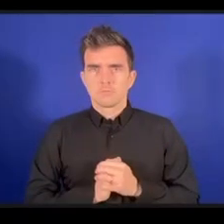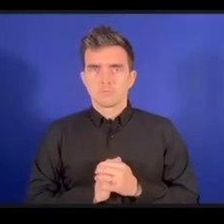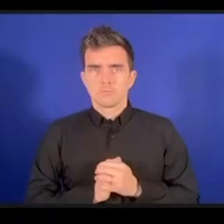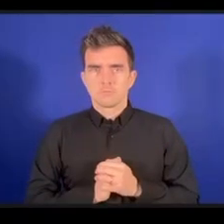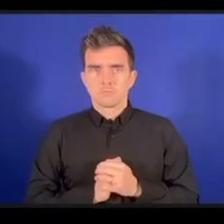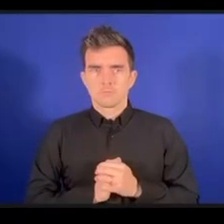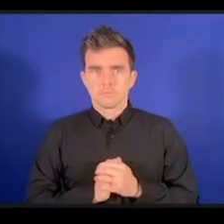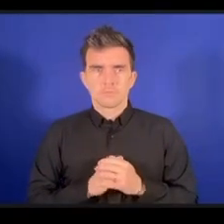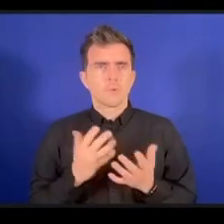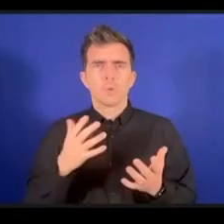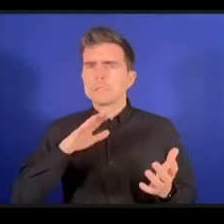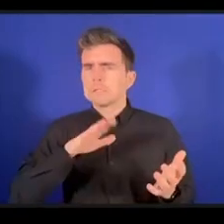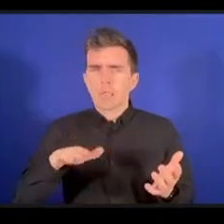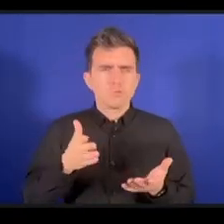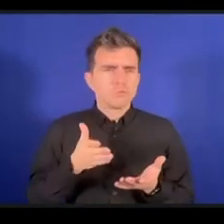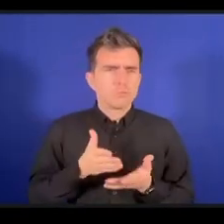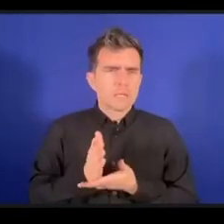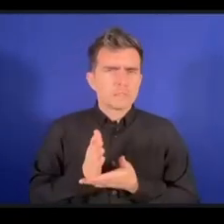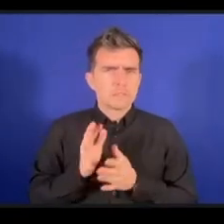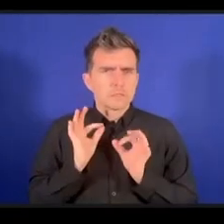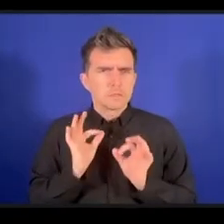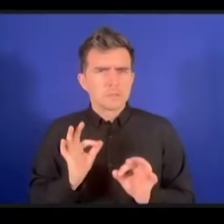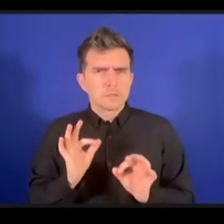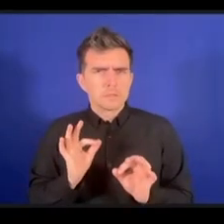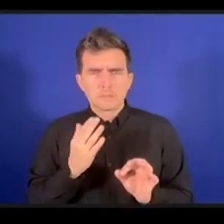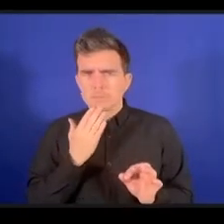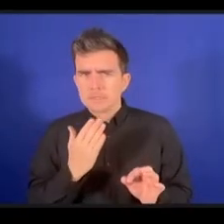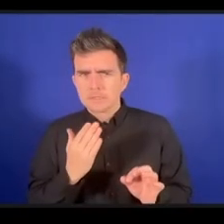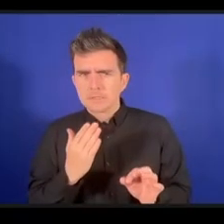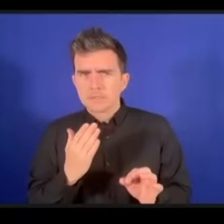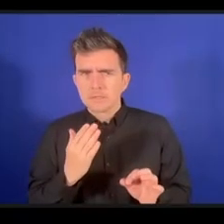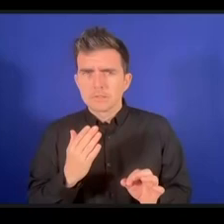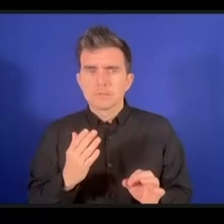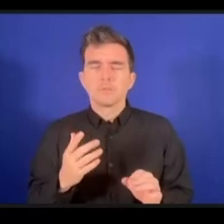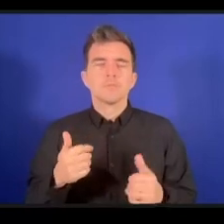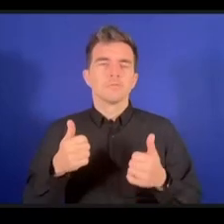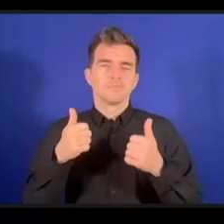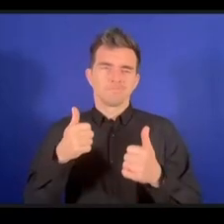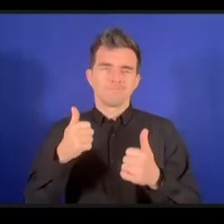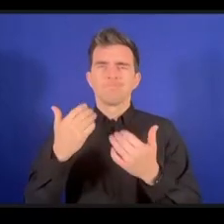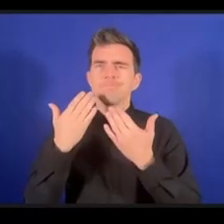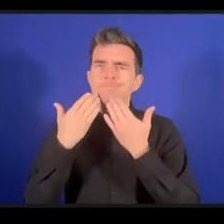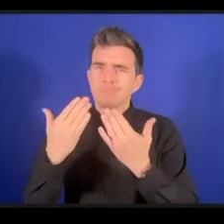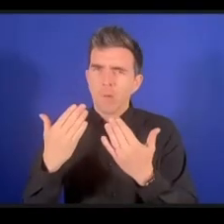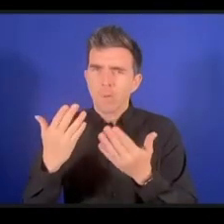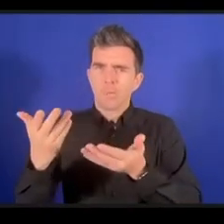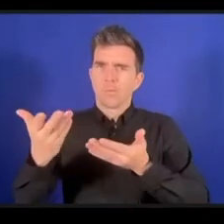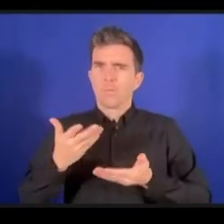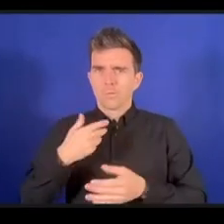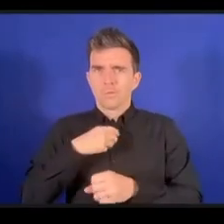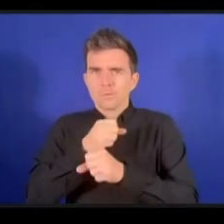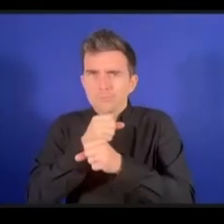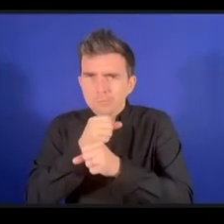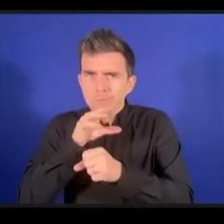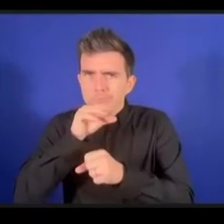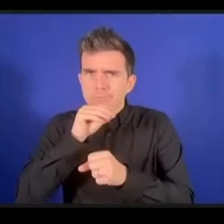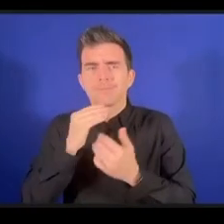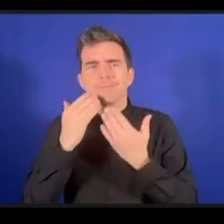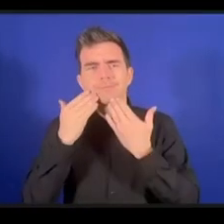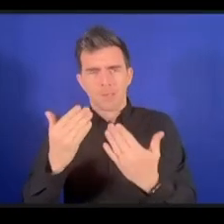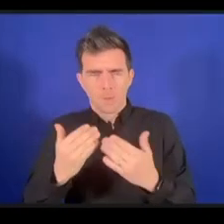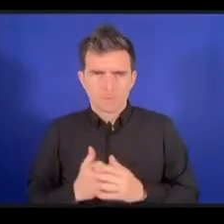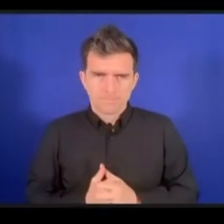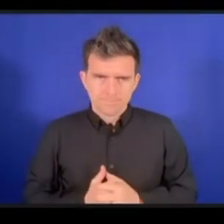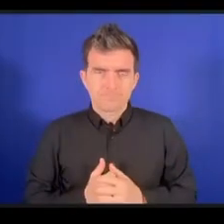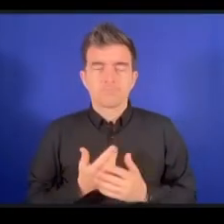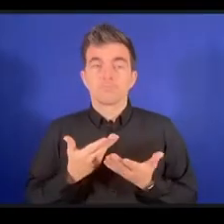确切一点。就业这块刚才已经讲过了，非常感谢给我发言的机会，也非常感谢刚才您代表年轻人发声。